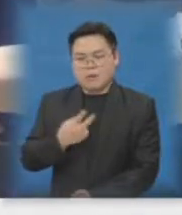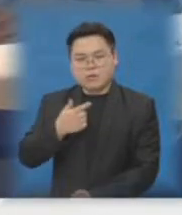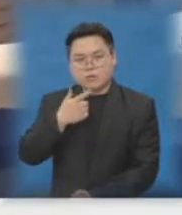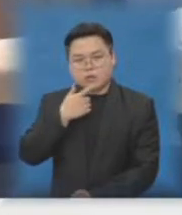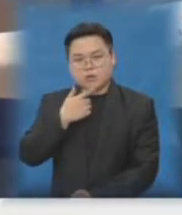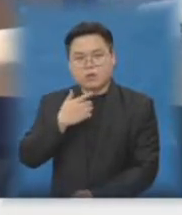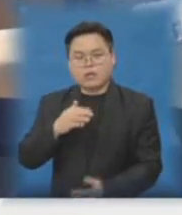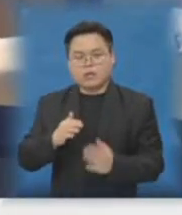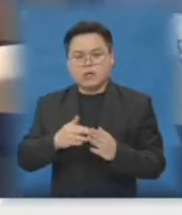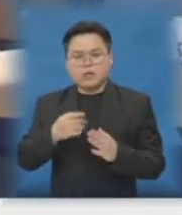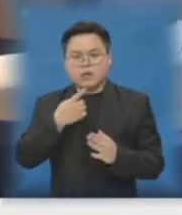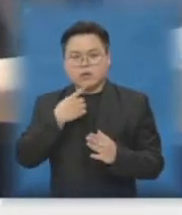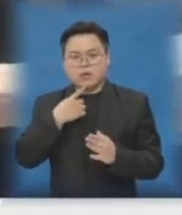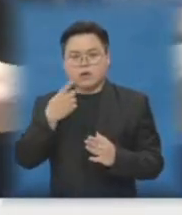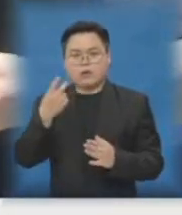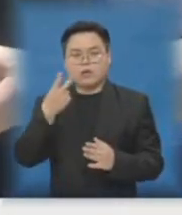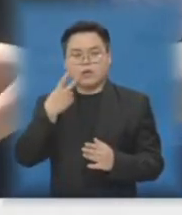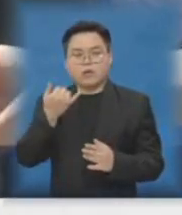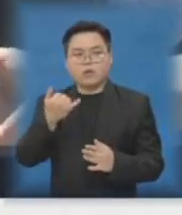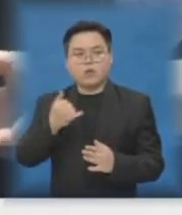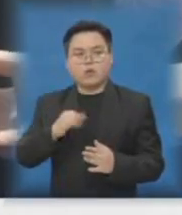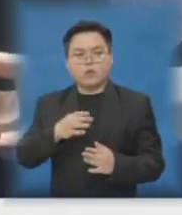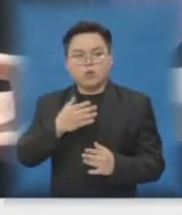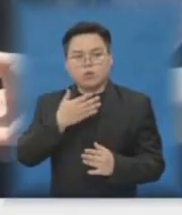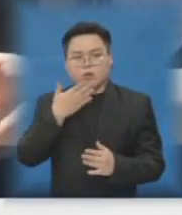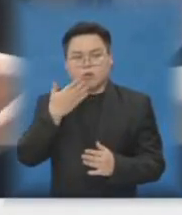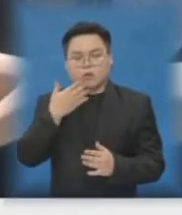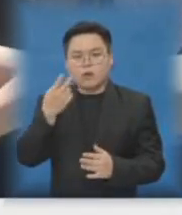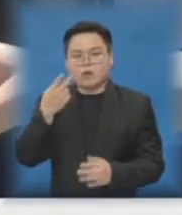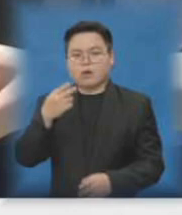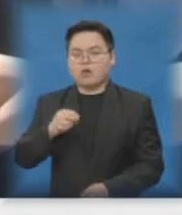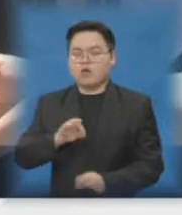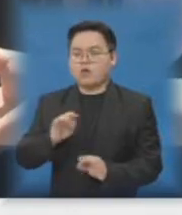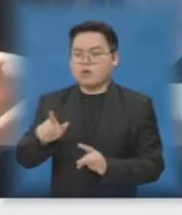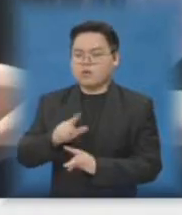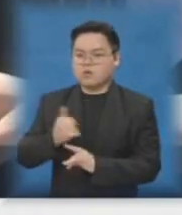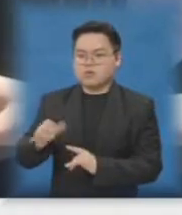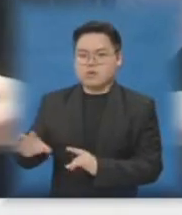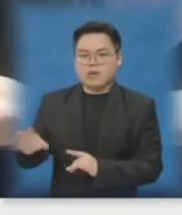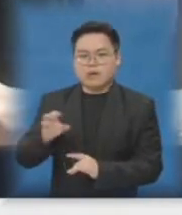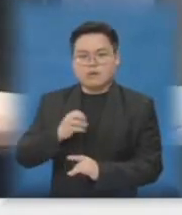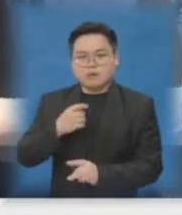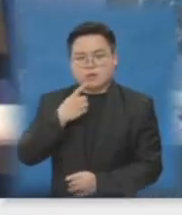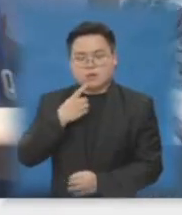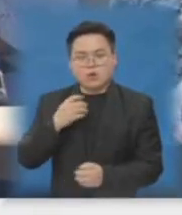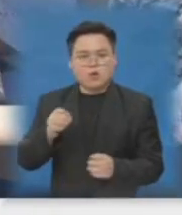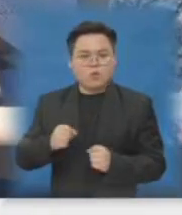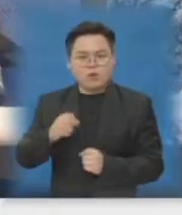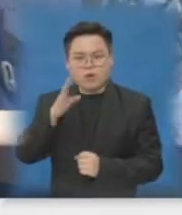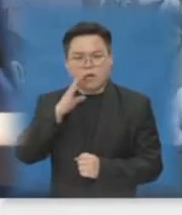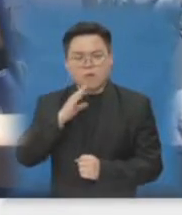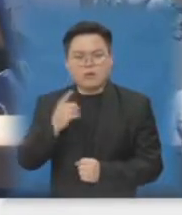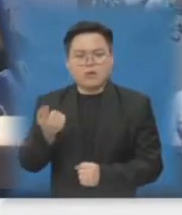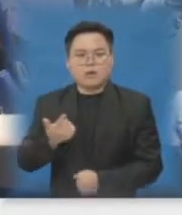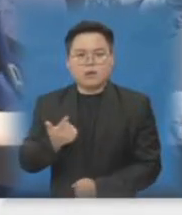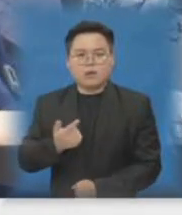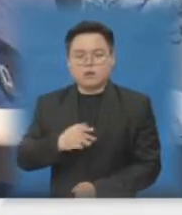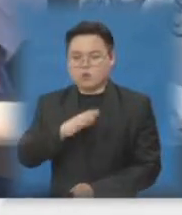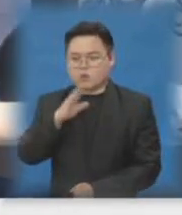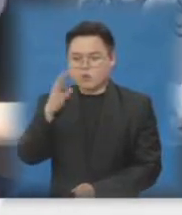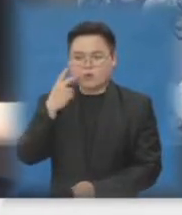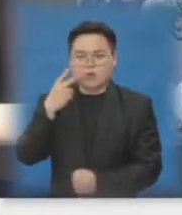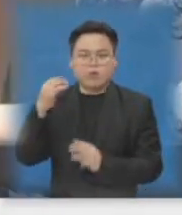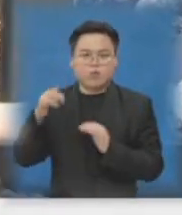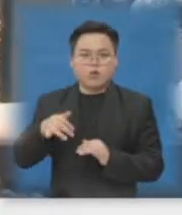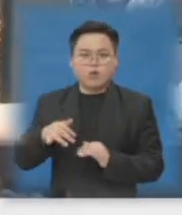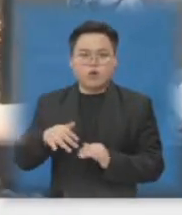Тэгээ гадаанаас усаа авч зөөдөг, угаацсан аваач засагдаг. Өвөл нь болохоор ингээд амар хүүтэн, зун нь болохоор дээрээс ингээд бороо орж